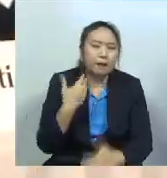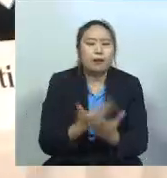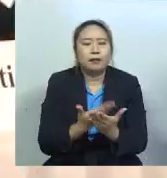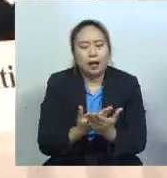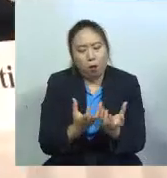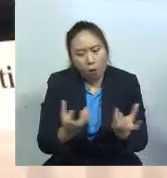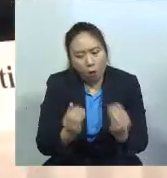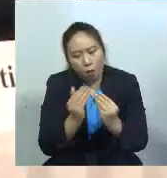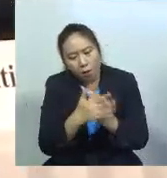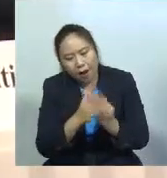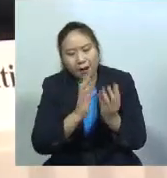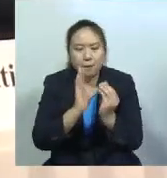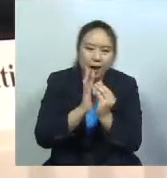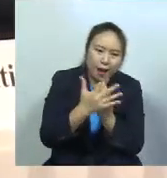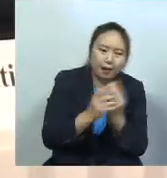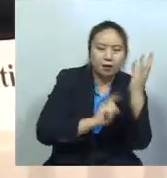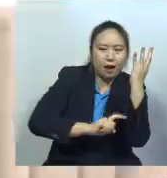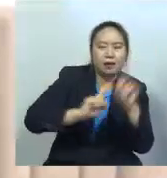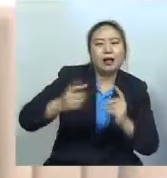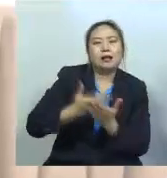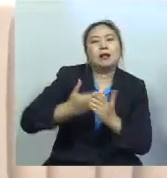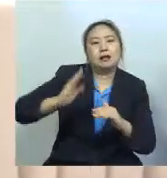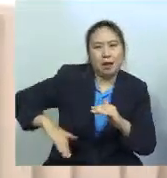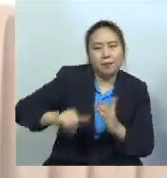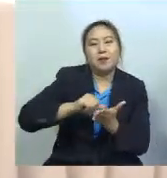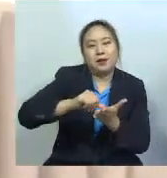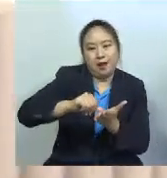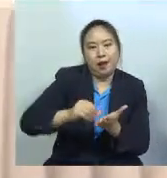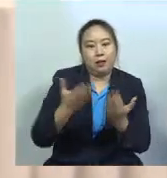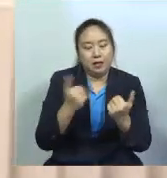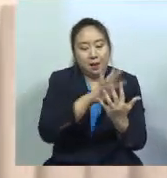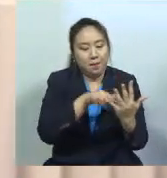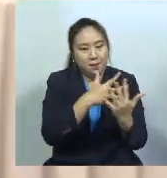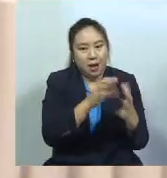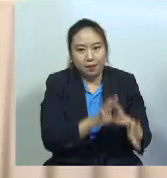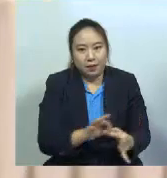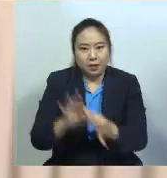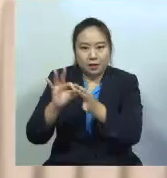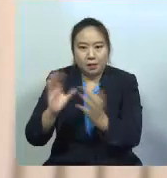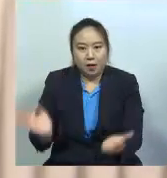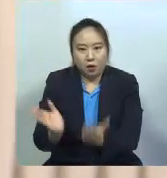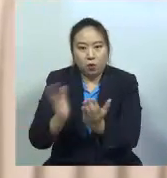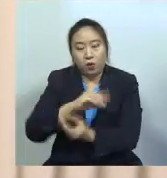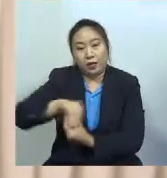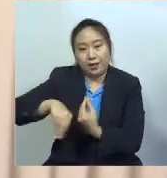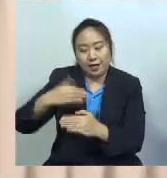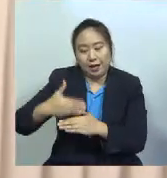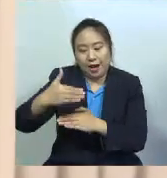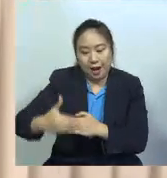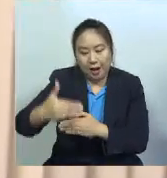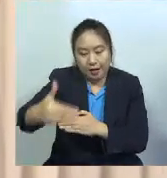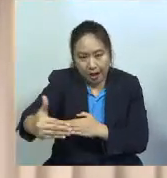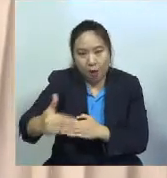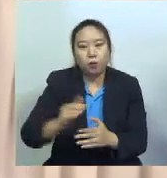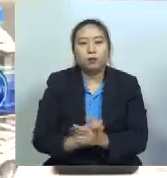ชผลทางการเกษตรอย่างไรก็ตามมาตรการต่างๆเนี่ยก็จะไปเชื่อมโยงกับแผนกระตุ้นเศรษฐกิจระยะกลางและก็ระยะยาวด้ว